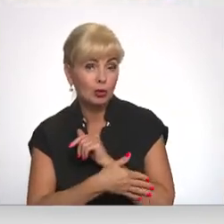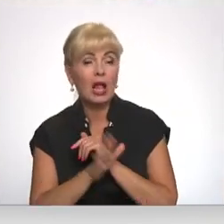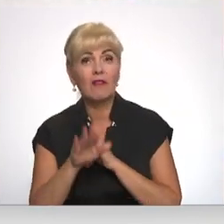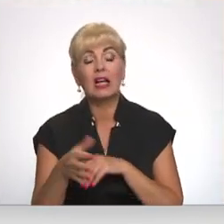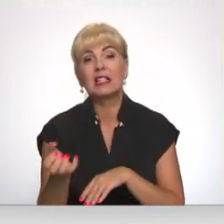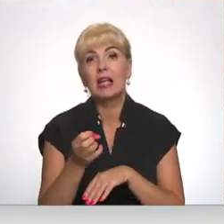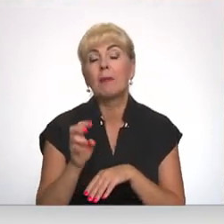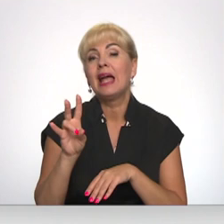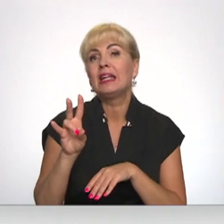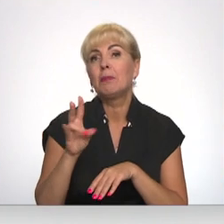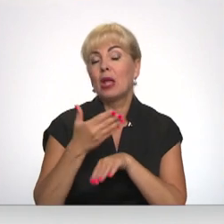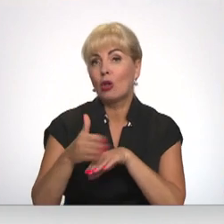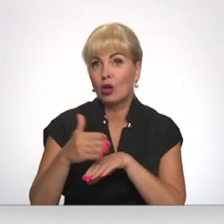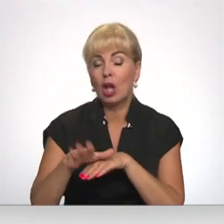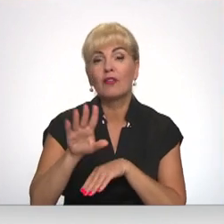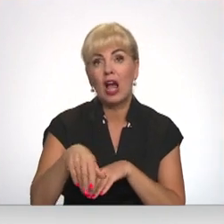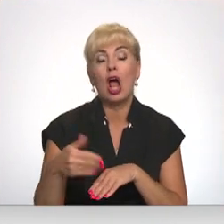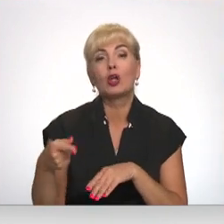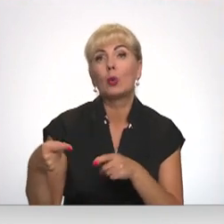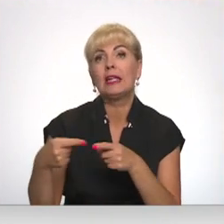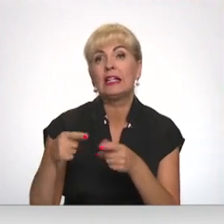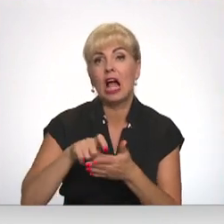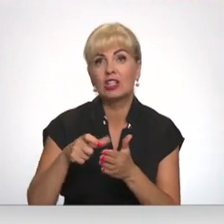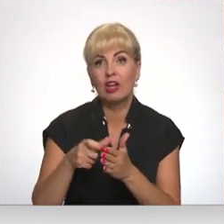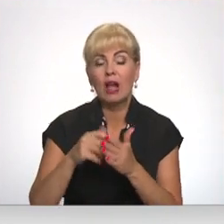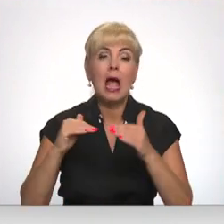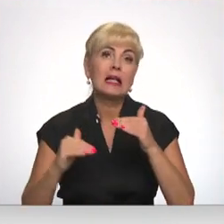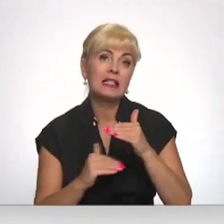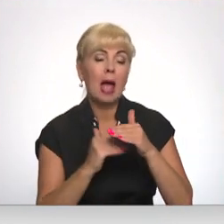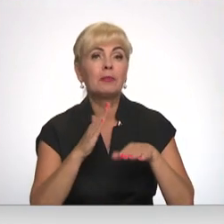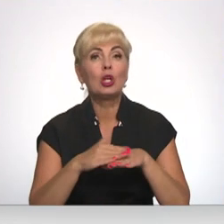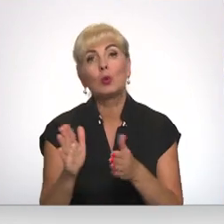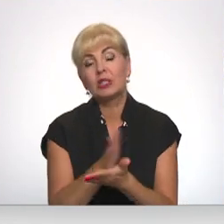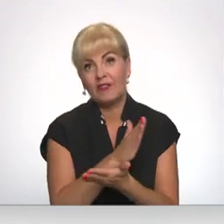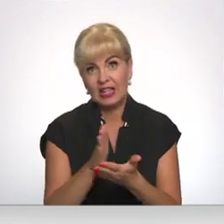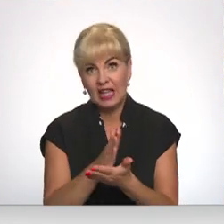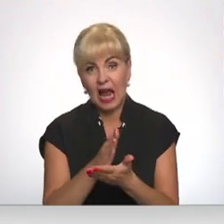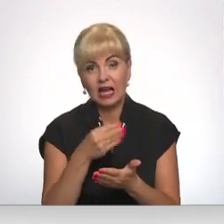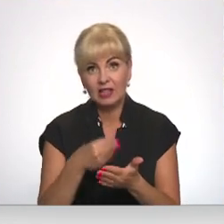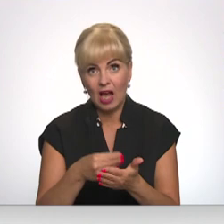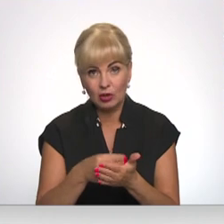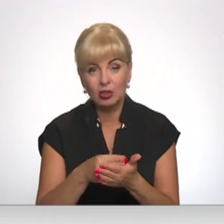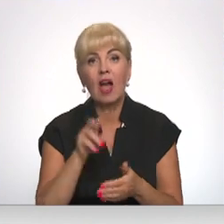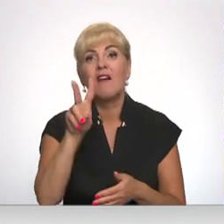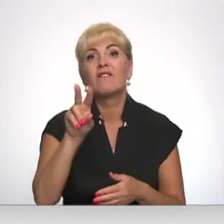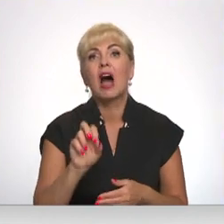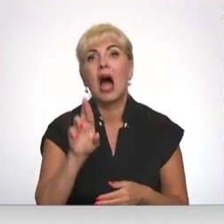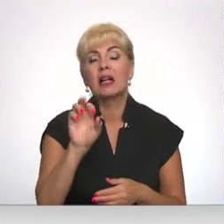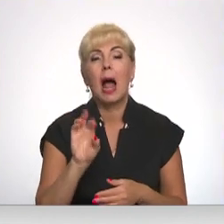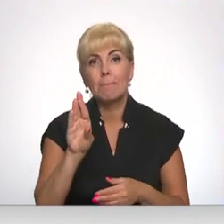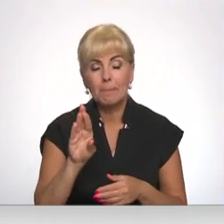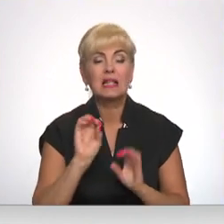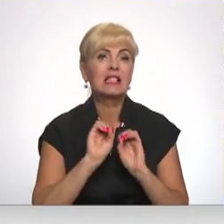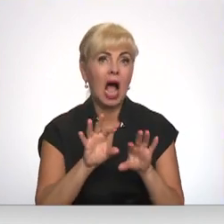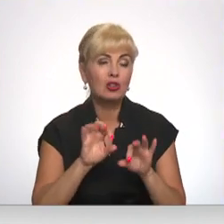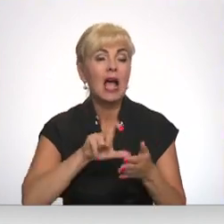kredītu. Tieši viņi varētu īrēt jaunos dzīvokļus par cenu zem tirgus vidējās, stāsta Vides aizsardzības un reģionālās attīstības ministrijā.